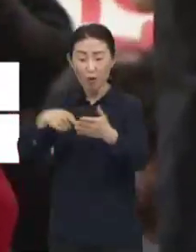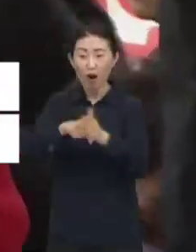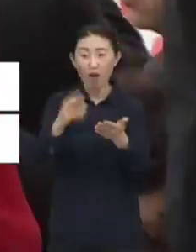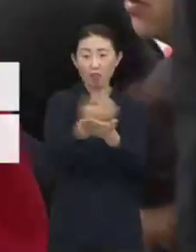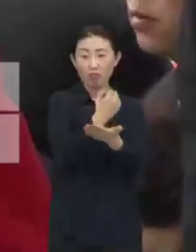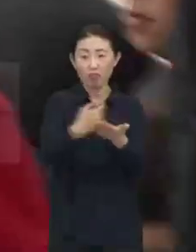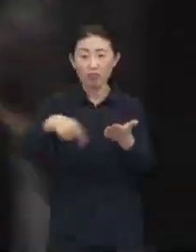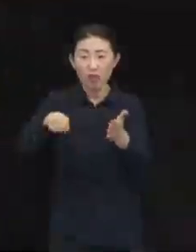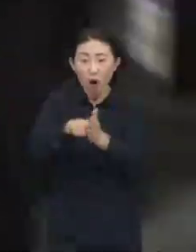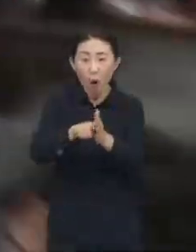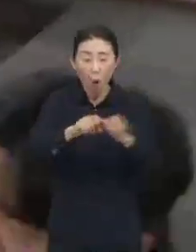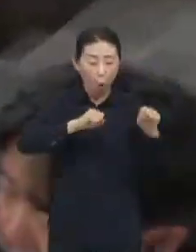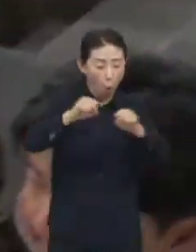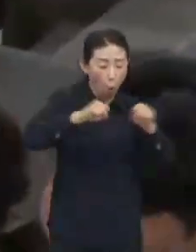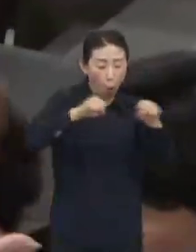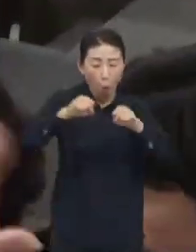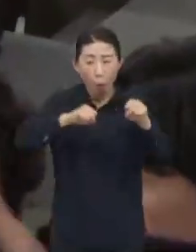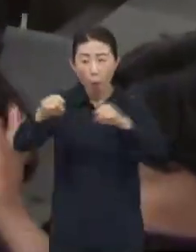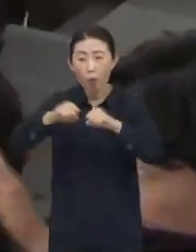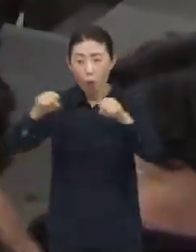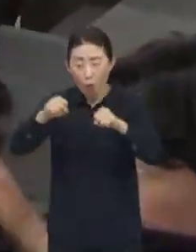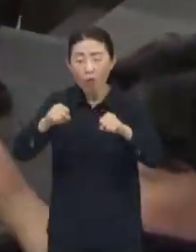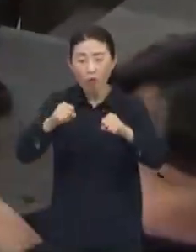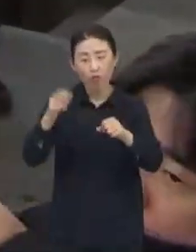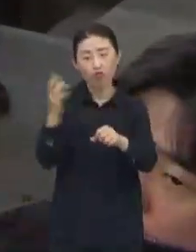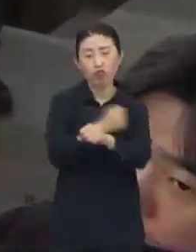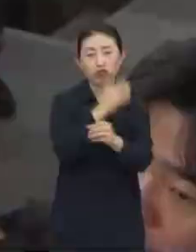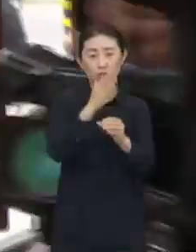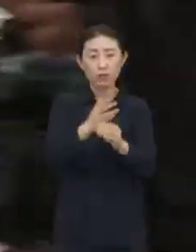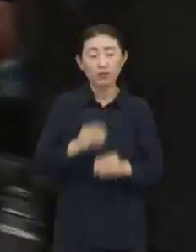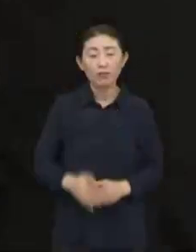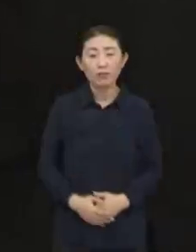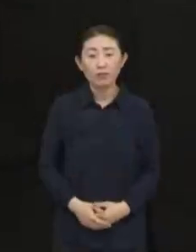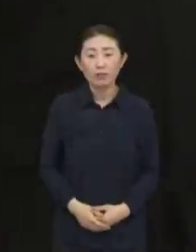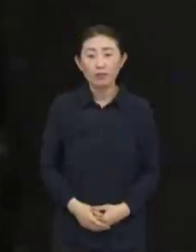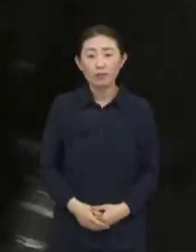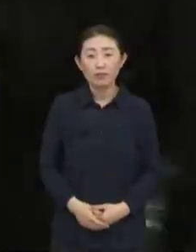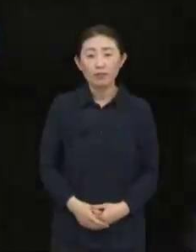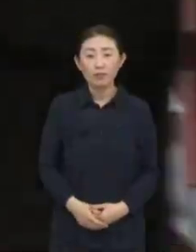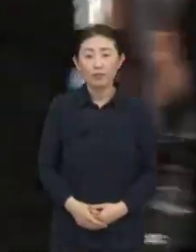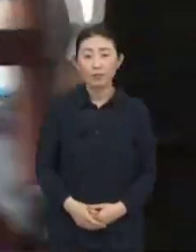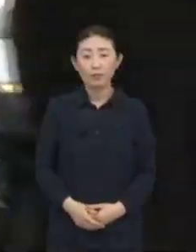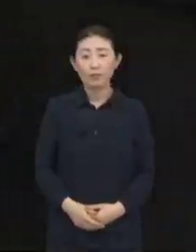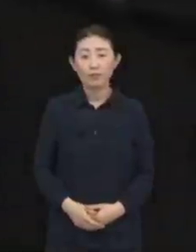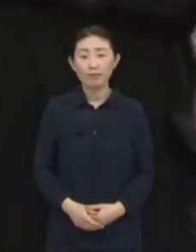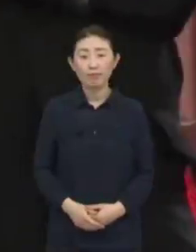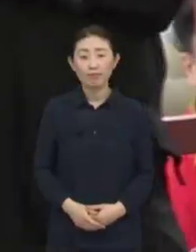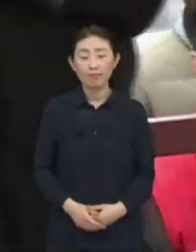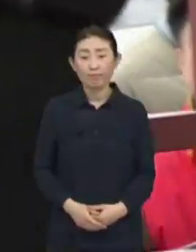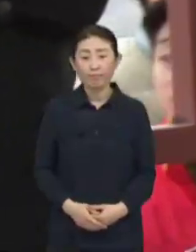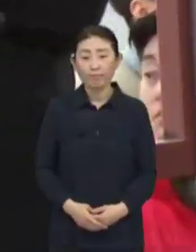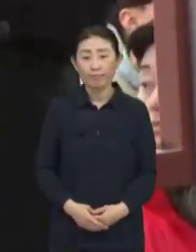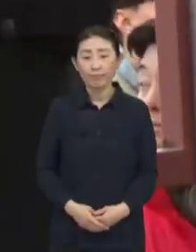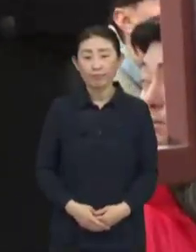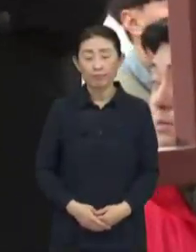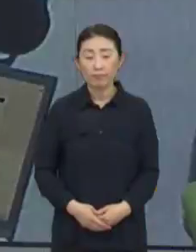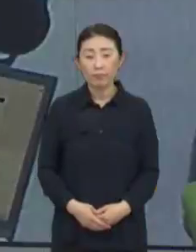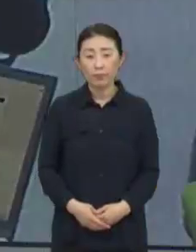위한 각 당 지도부의 구애 경쟁이 더욱 치열해질 전망입니다. TJB 김세범입니다.